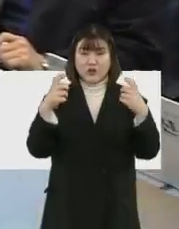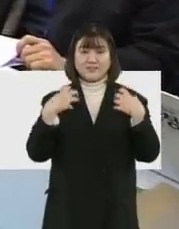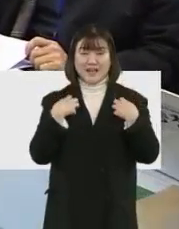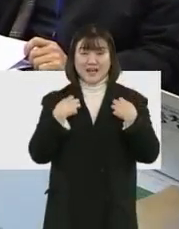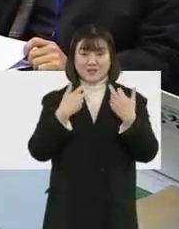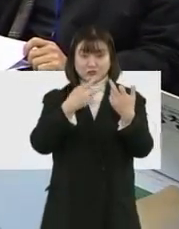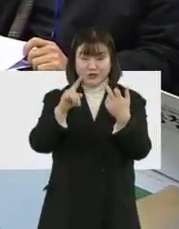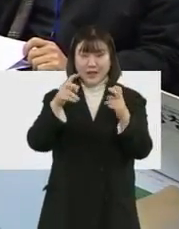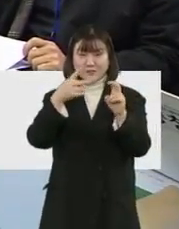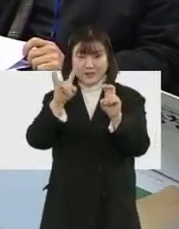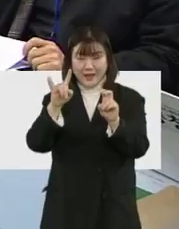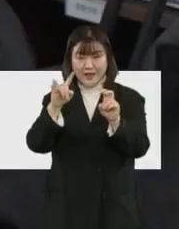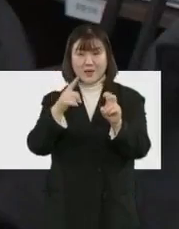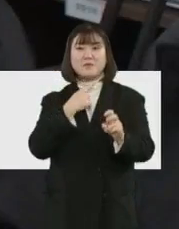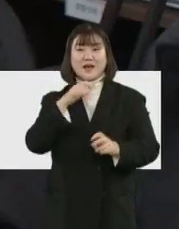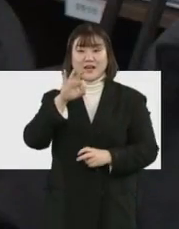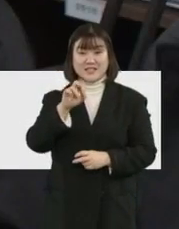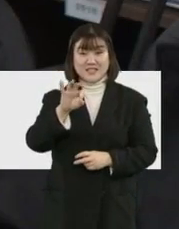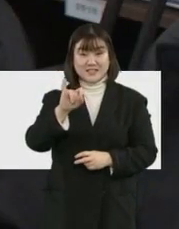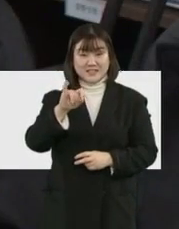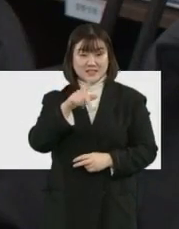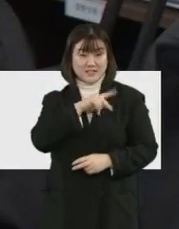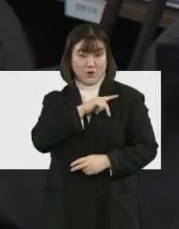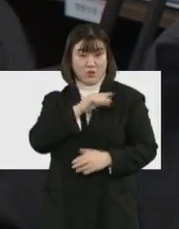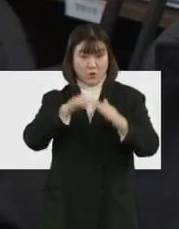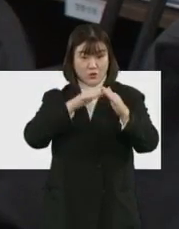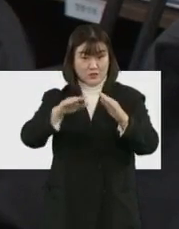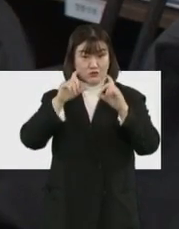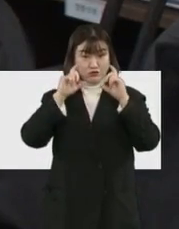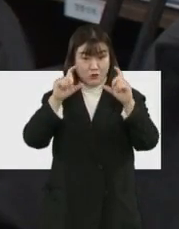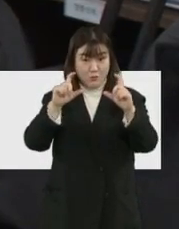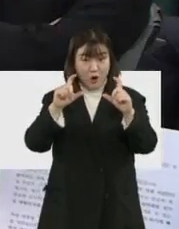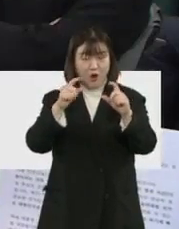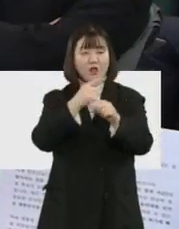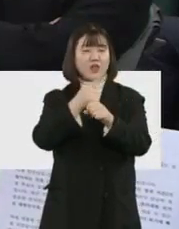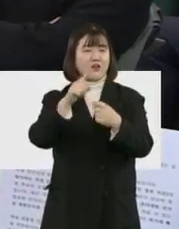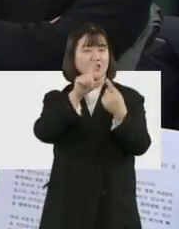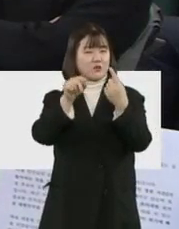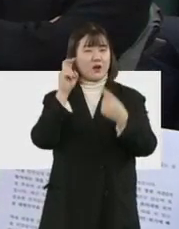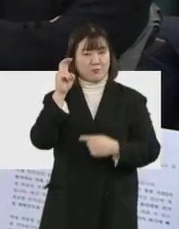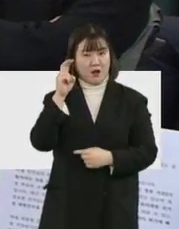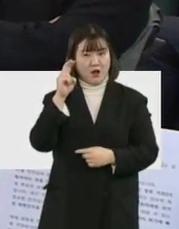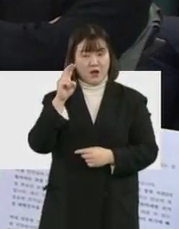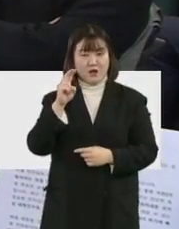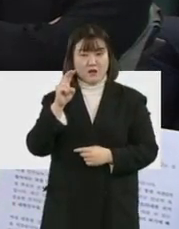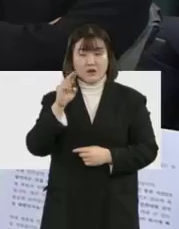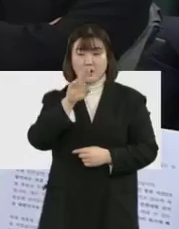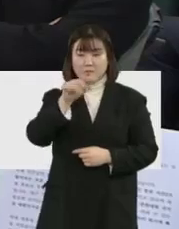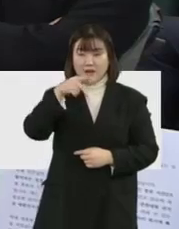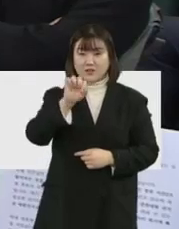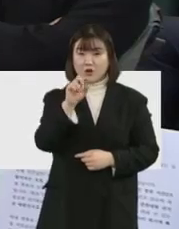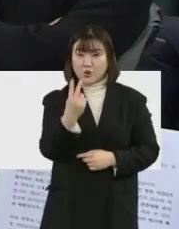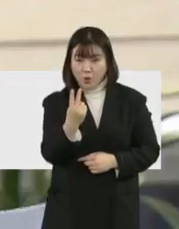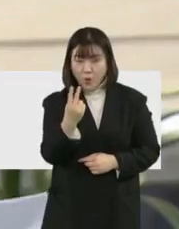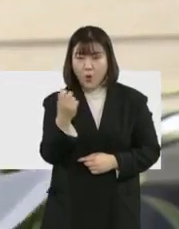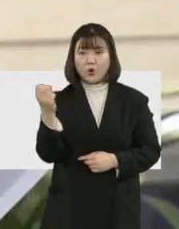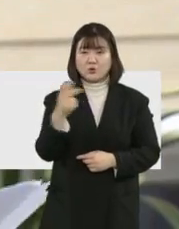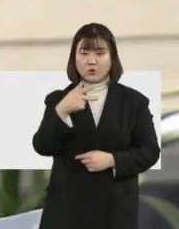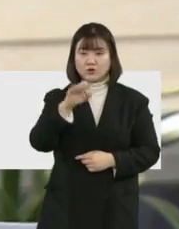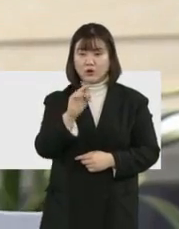식코 대 20대 의원을 지낸 이 전 의원의 공식 출마 선언 은 내년 1월로 예상되며 국민의 힘은 박성효 전